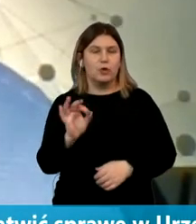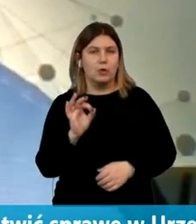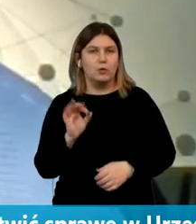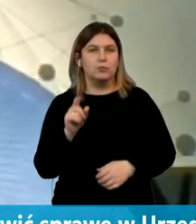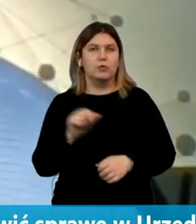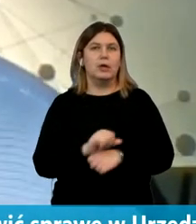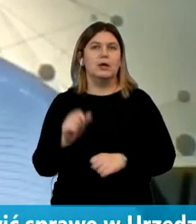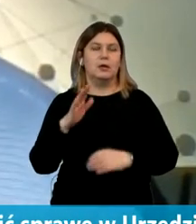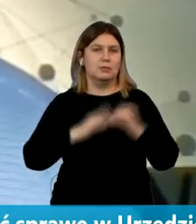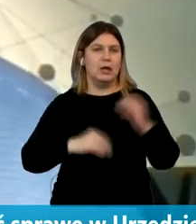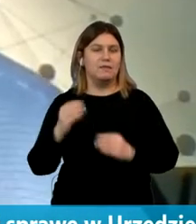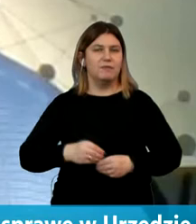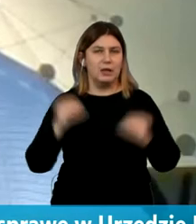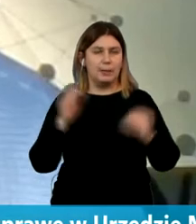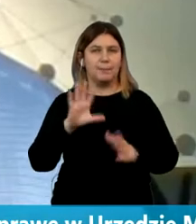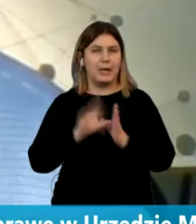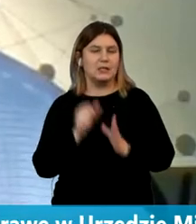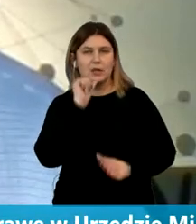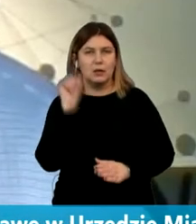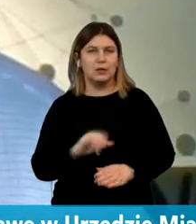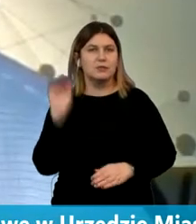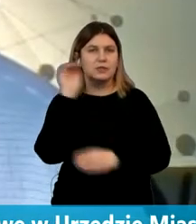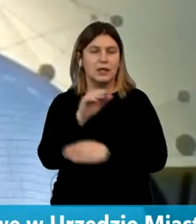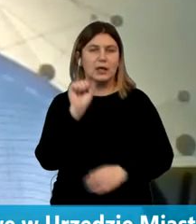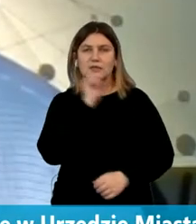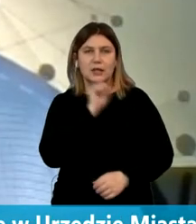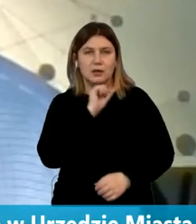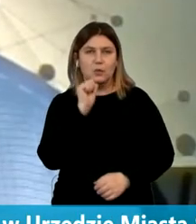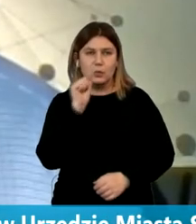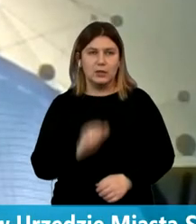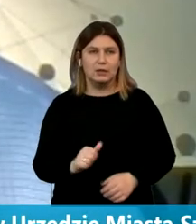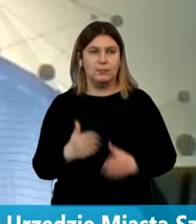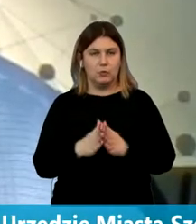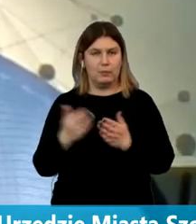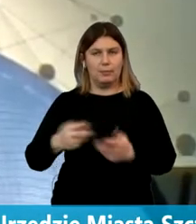chodzi o infrastrukturę miast Europy Zachodniej czy Starej Unii. Bardzo proszę o następne pytanie.